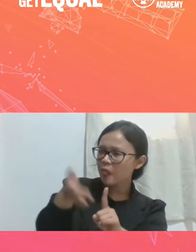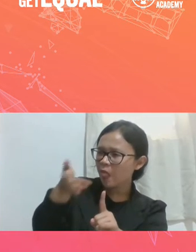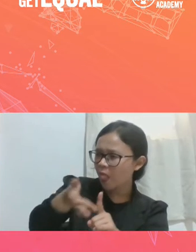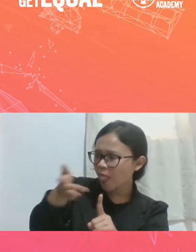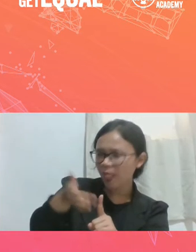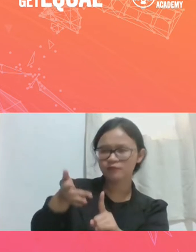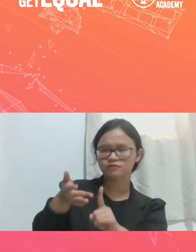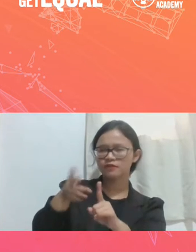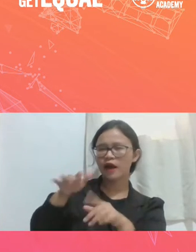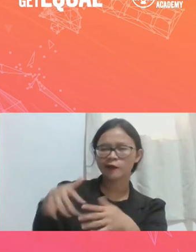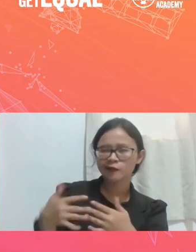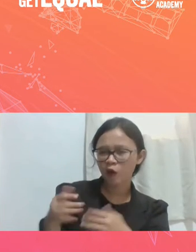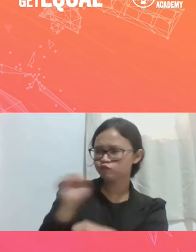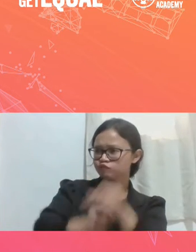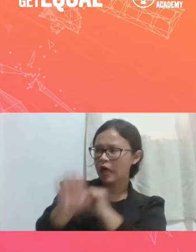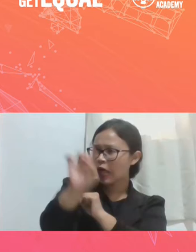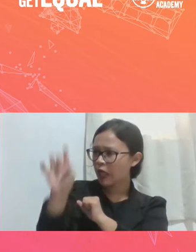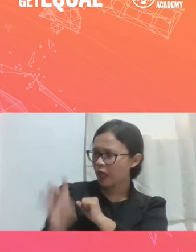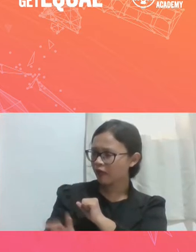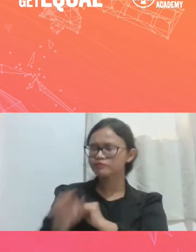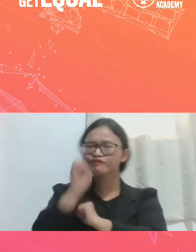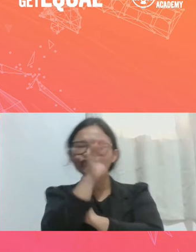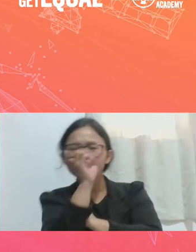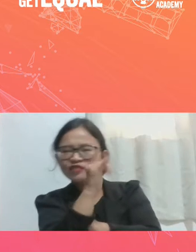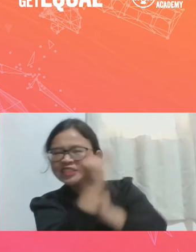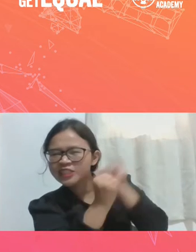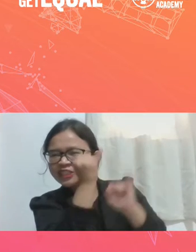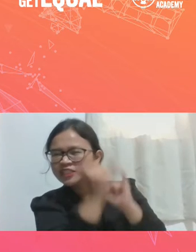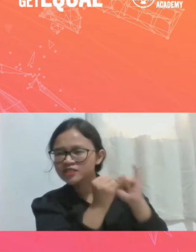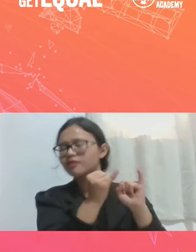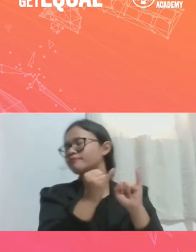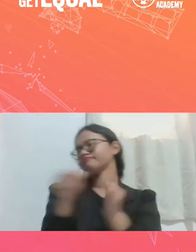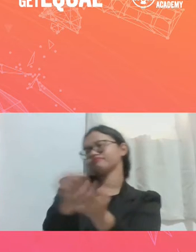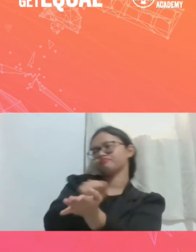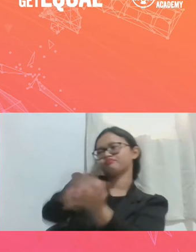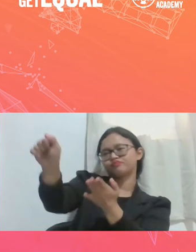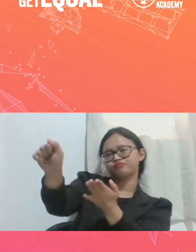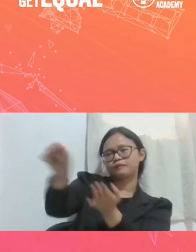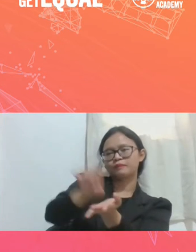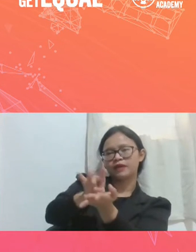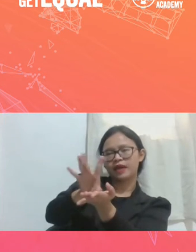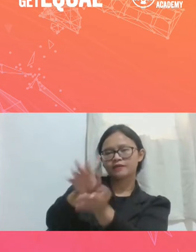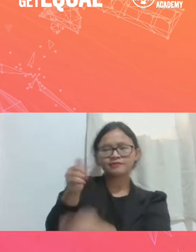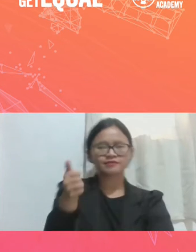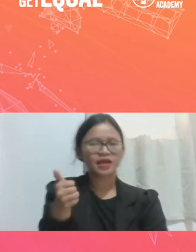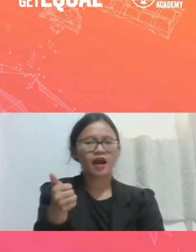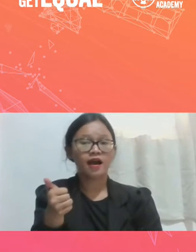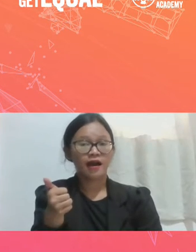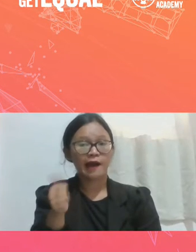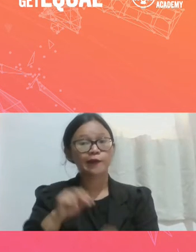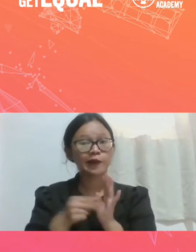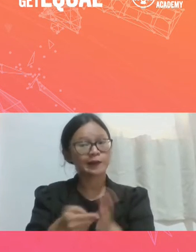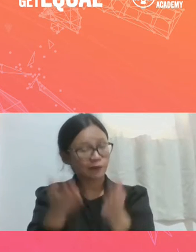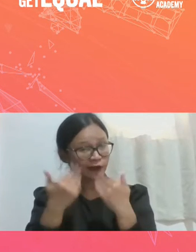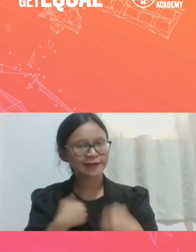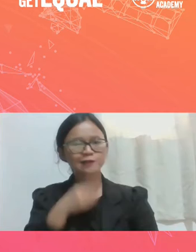atau perundungan berupa verbal, non-verbal, maupun visual. Jadi mari menjaga kesopanan masing-masing